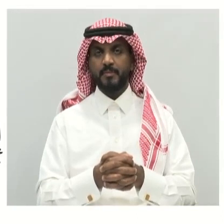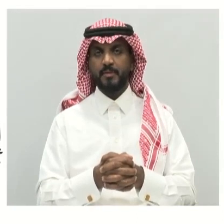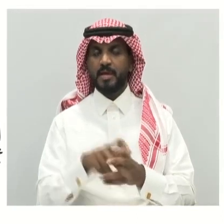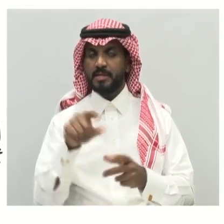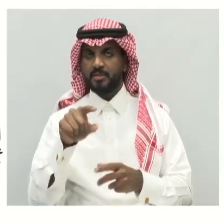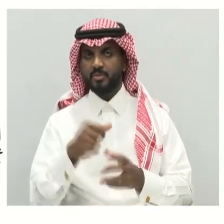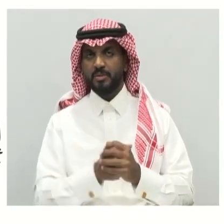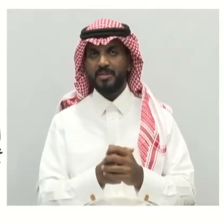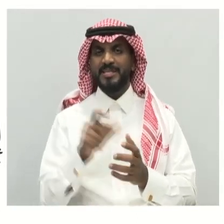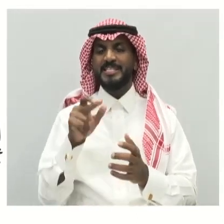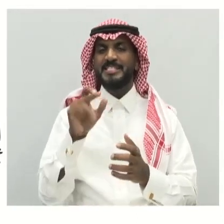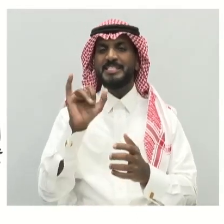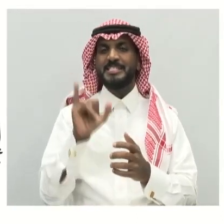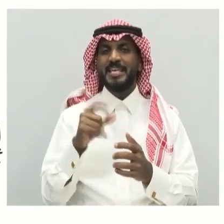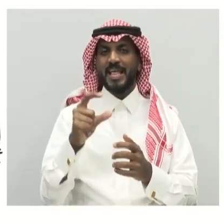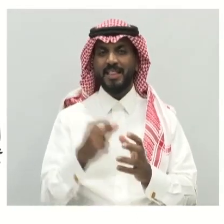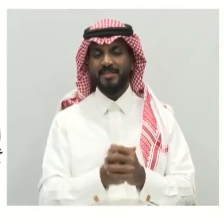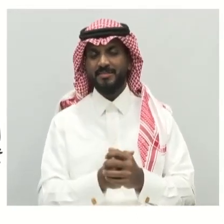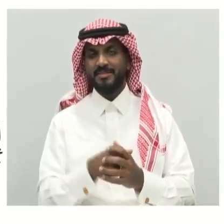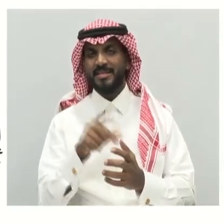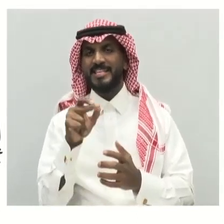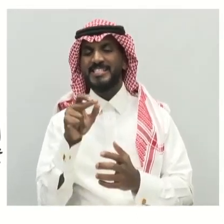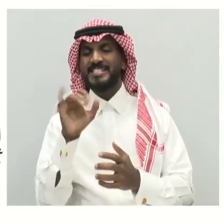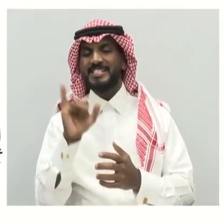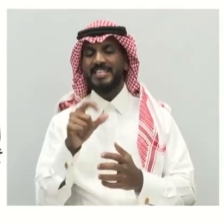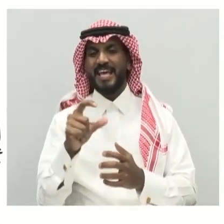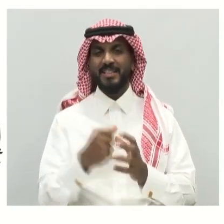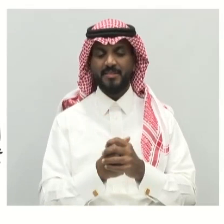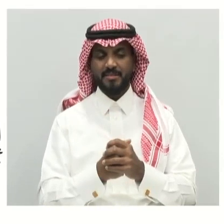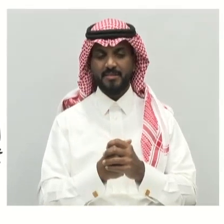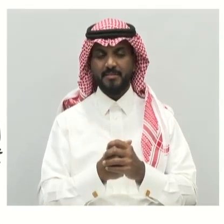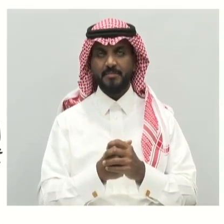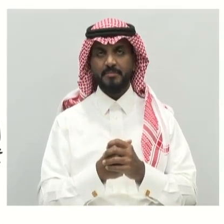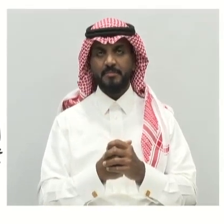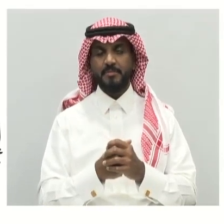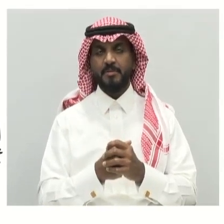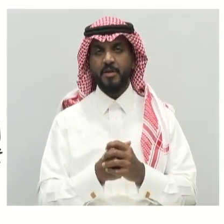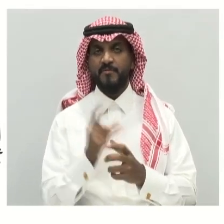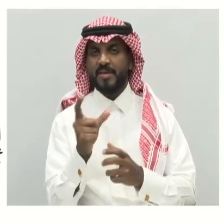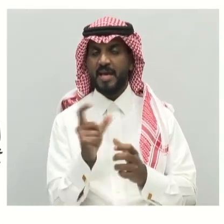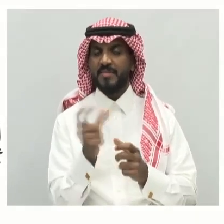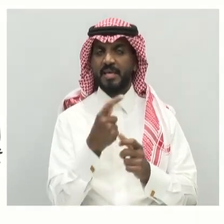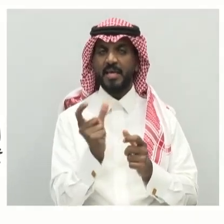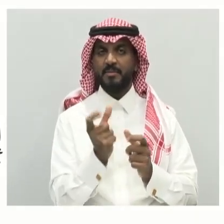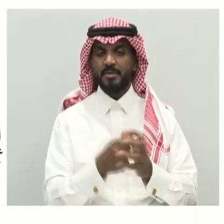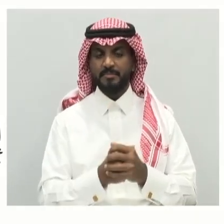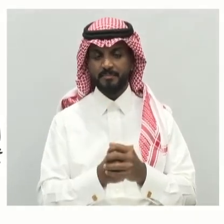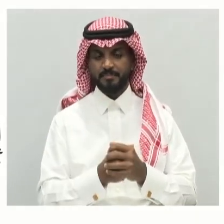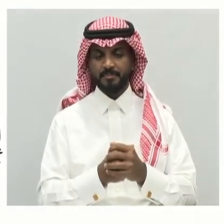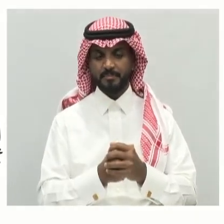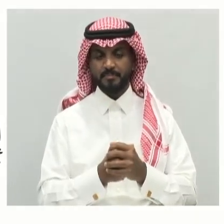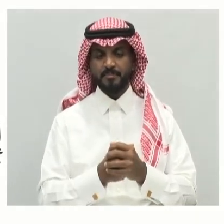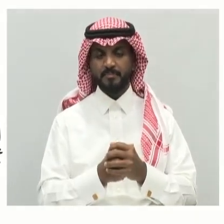احسنتم زياد زياد وايضا في هذه الكلمه كلمه